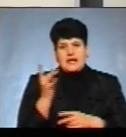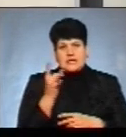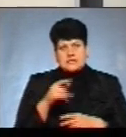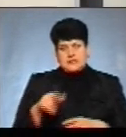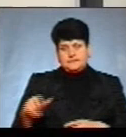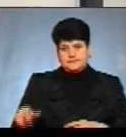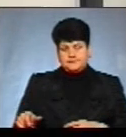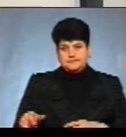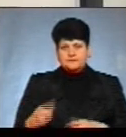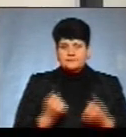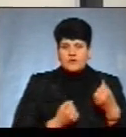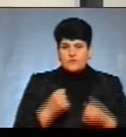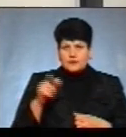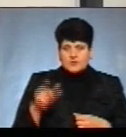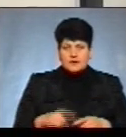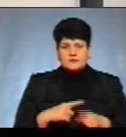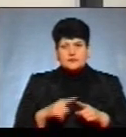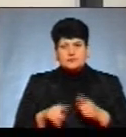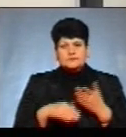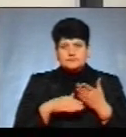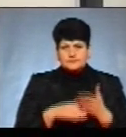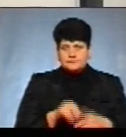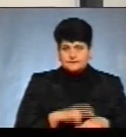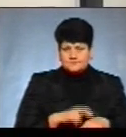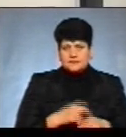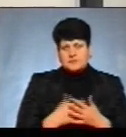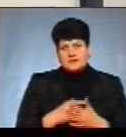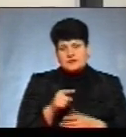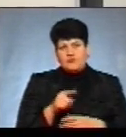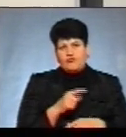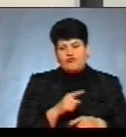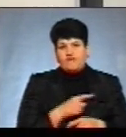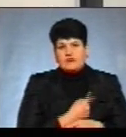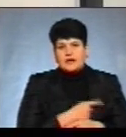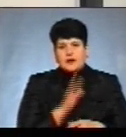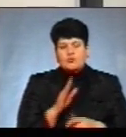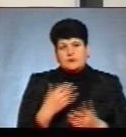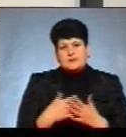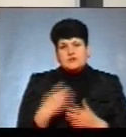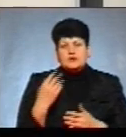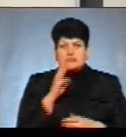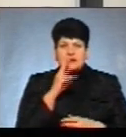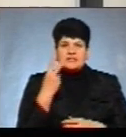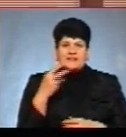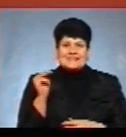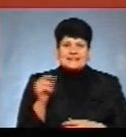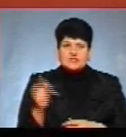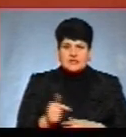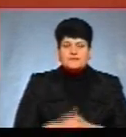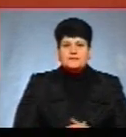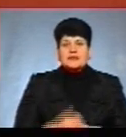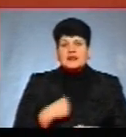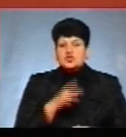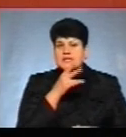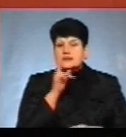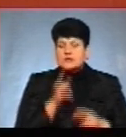2-3 рази. Я думаю, що лікаря швидкої допомоги зарплата буде приблизно 20 тисяч гривень. Будемо спостерігати за